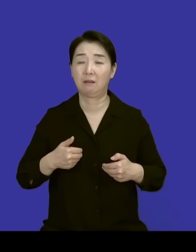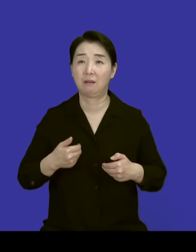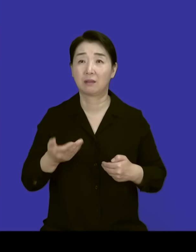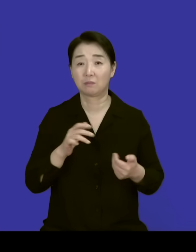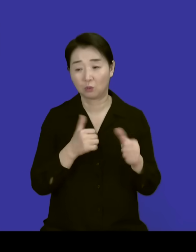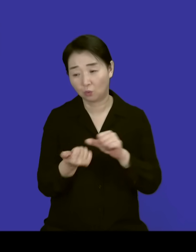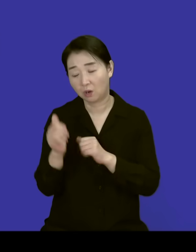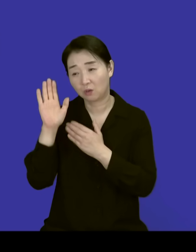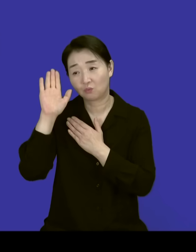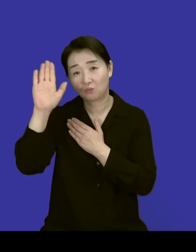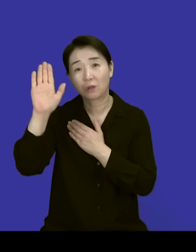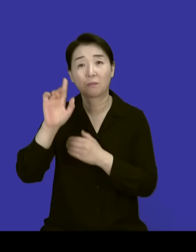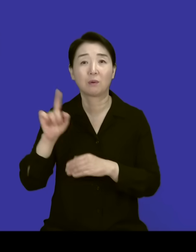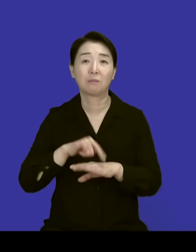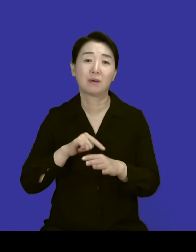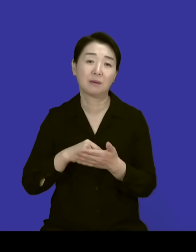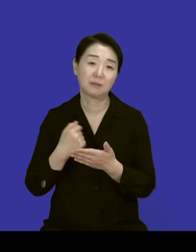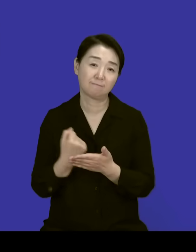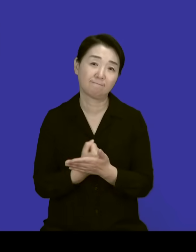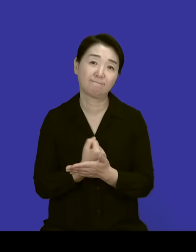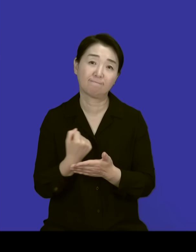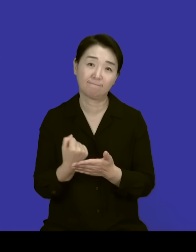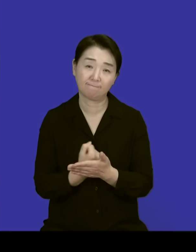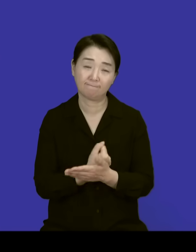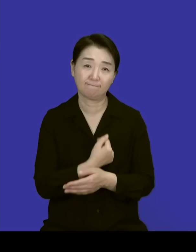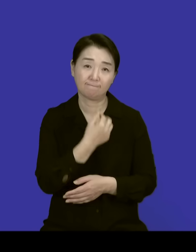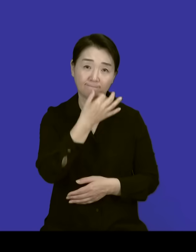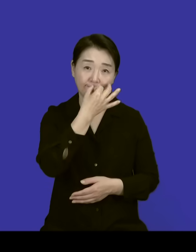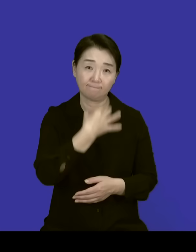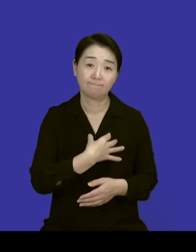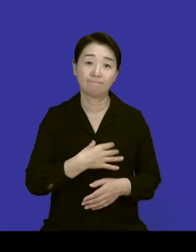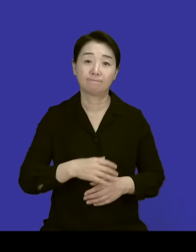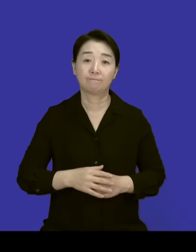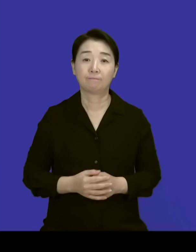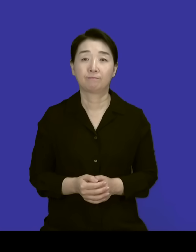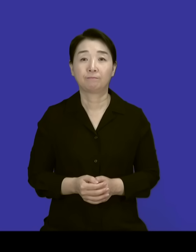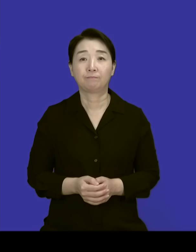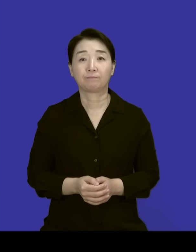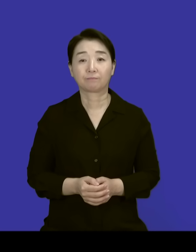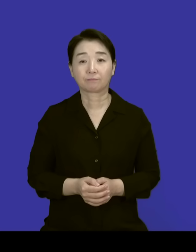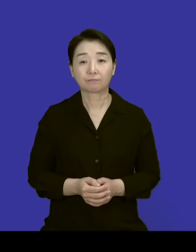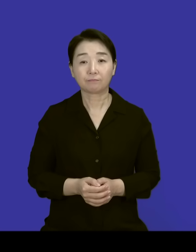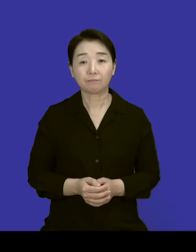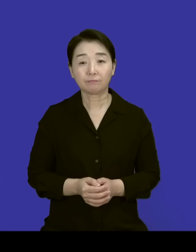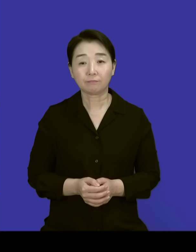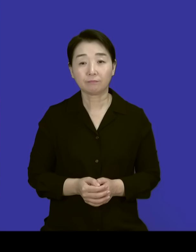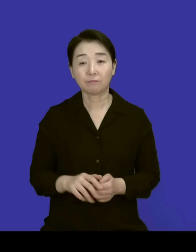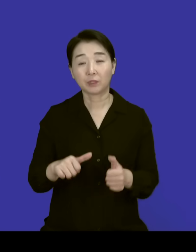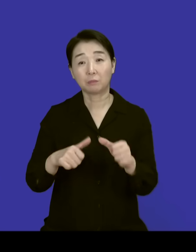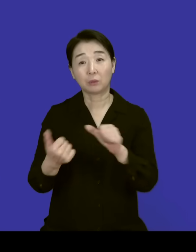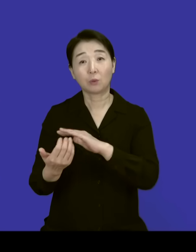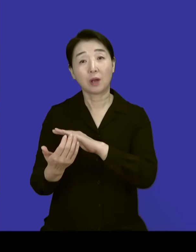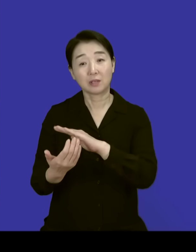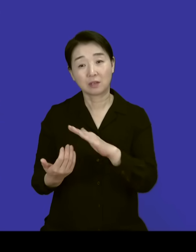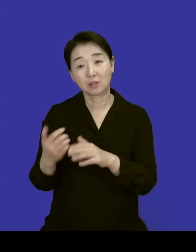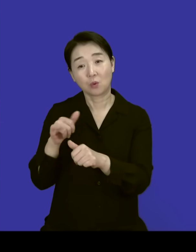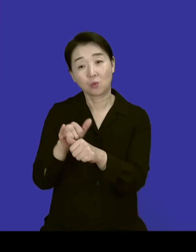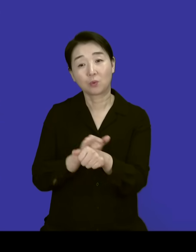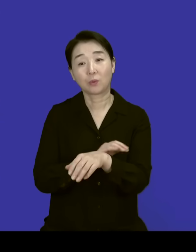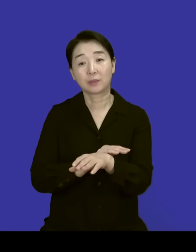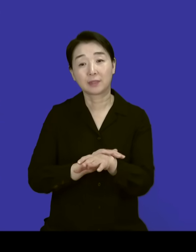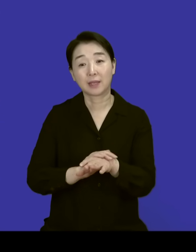이렇게 너무 진짜 힘들더라고. 너무 잘못됐구나 내가. 그래도 가시기 전에 충분히